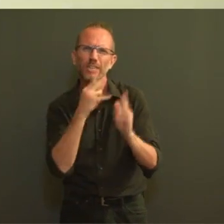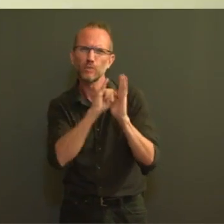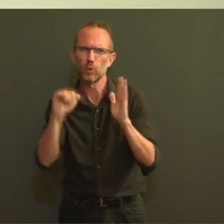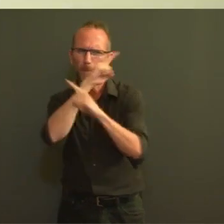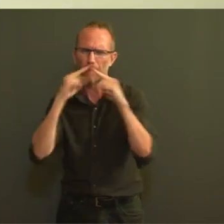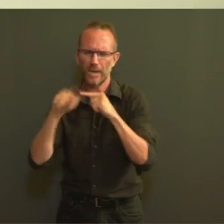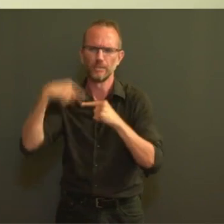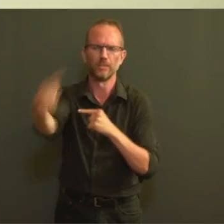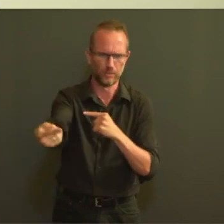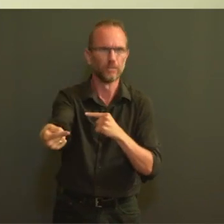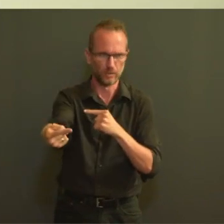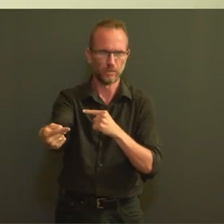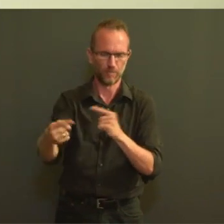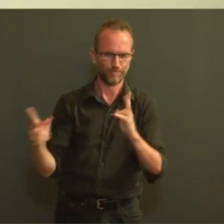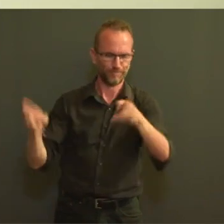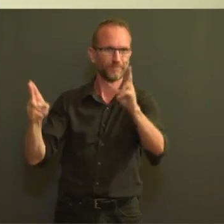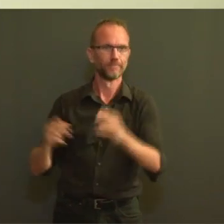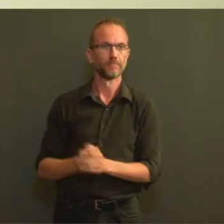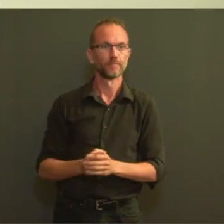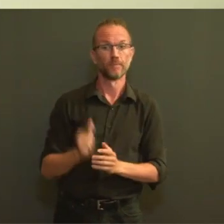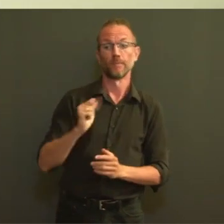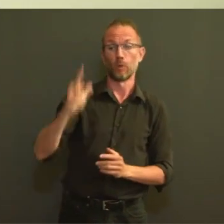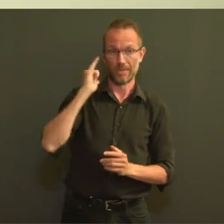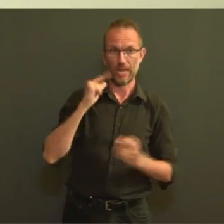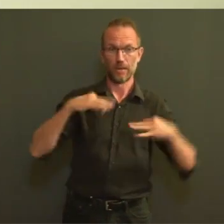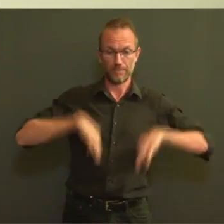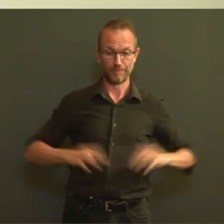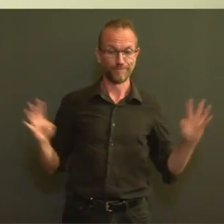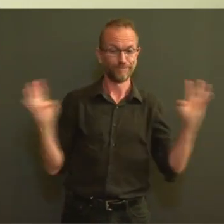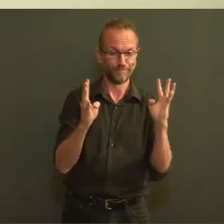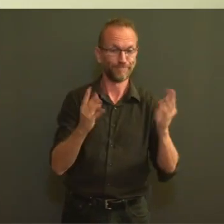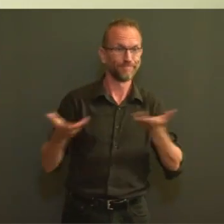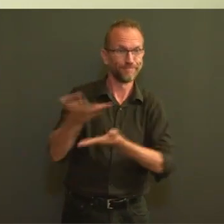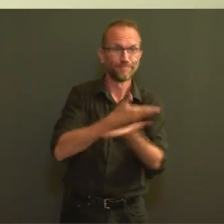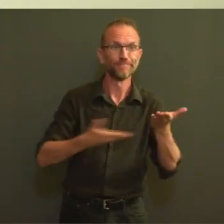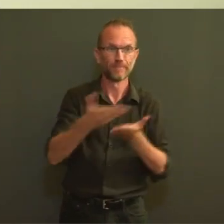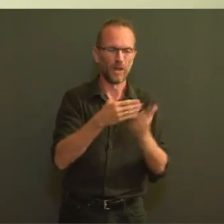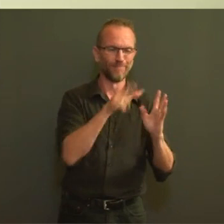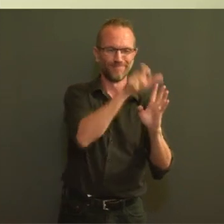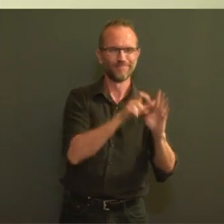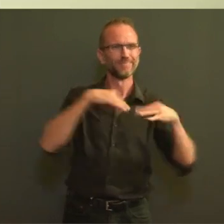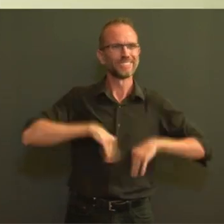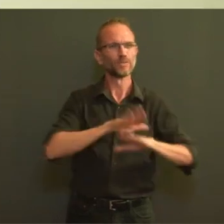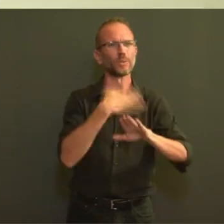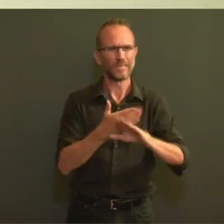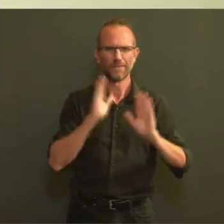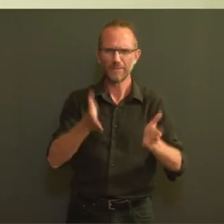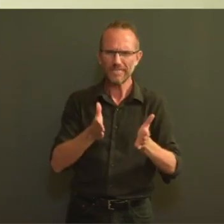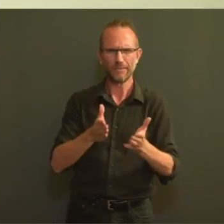Avant-hier, lors d'une conférence interministérielle, les ministres de la Santé ont posé les bases de la future stratégie de dépistage